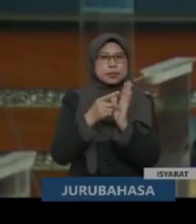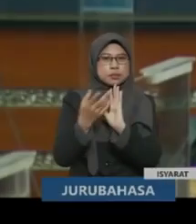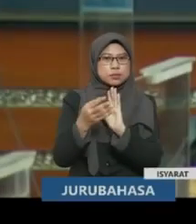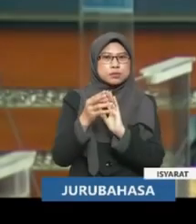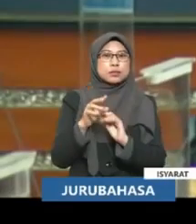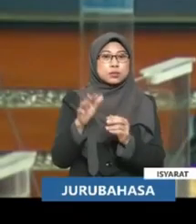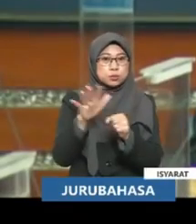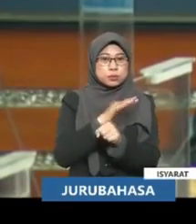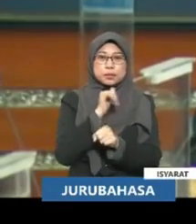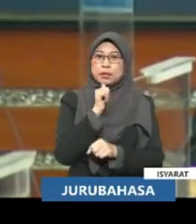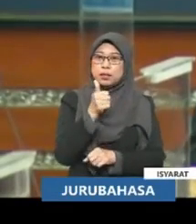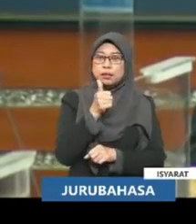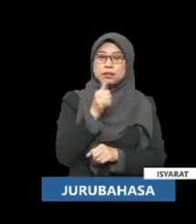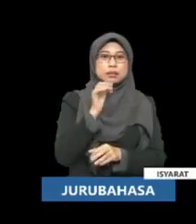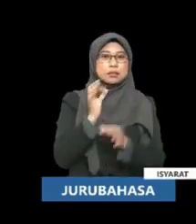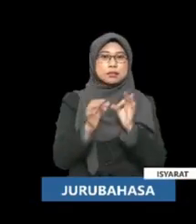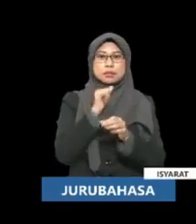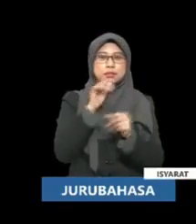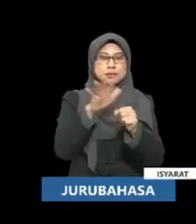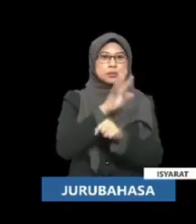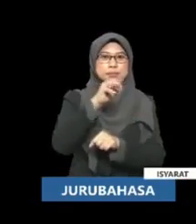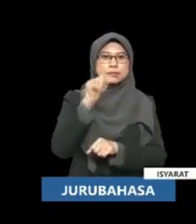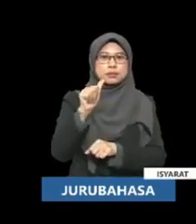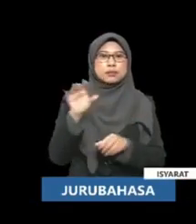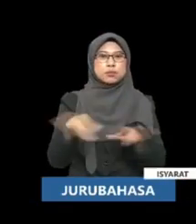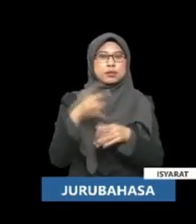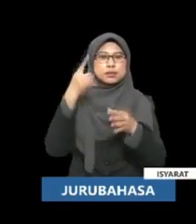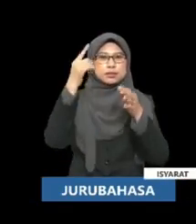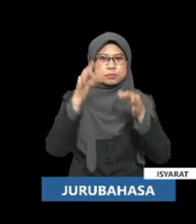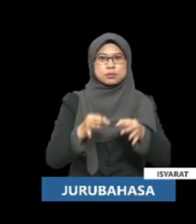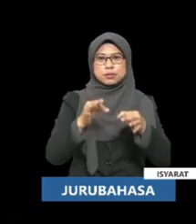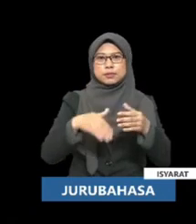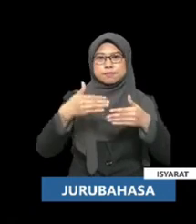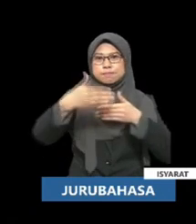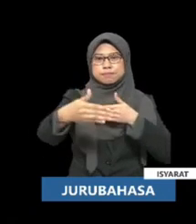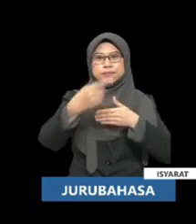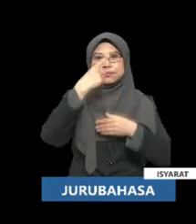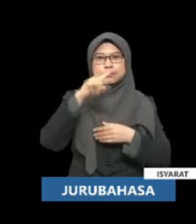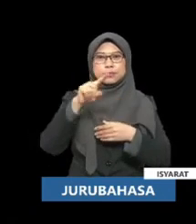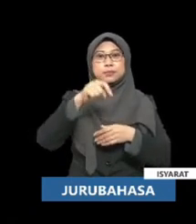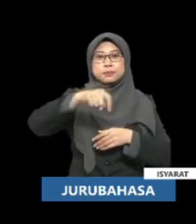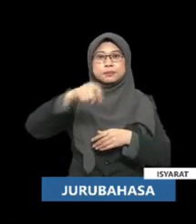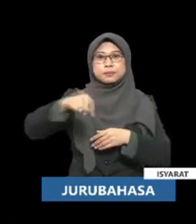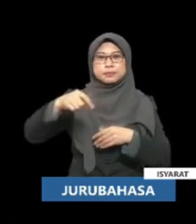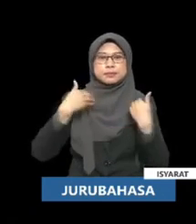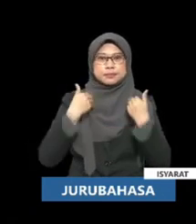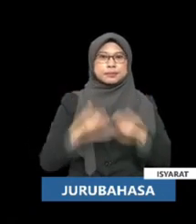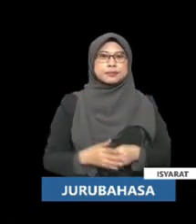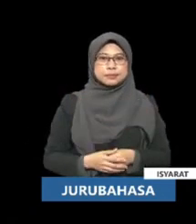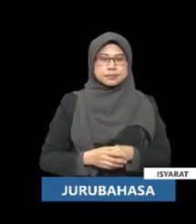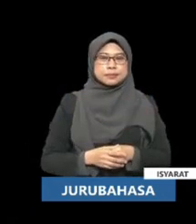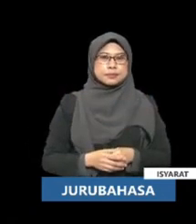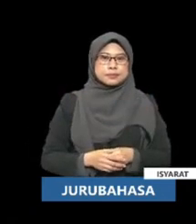Hai ke berkenaan dengan banjir ini saya dipahamkan bahwa Smart tunnel yang dibina sejak